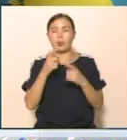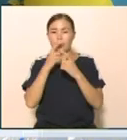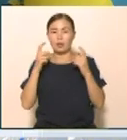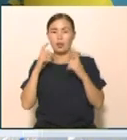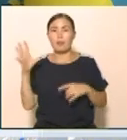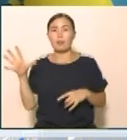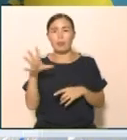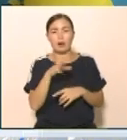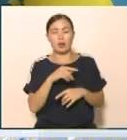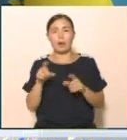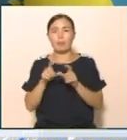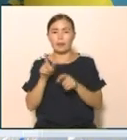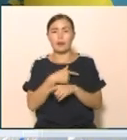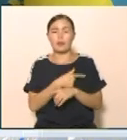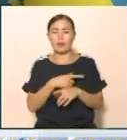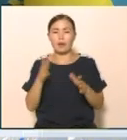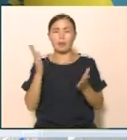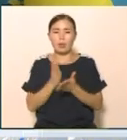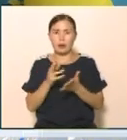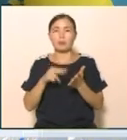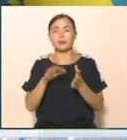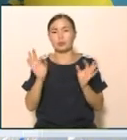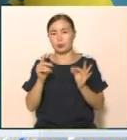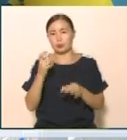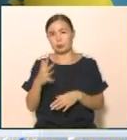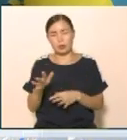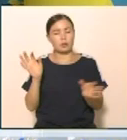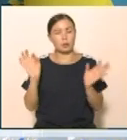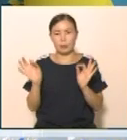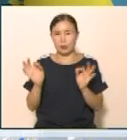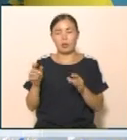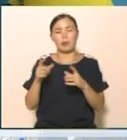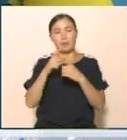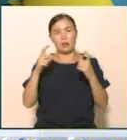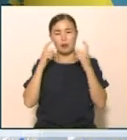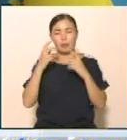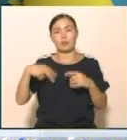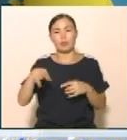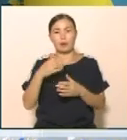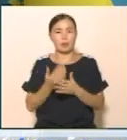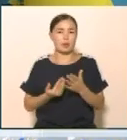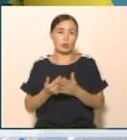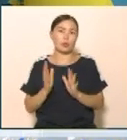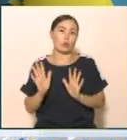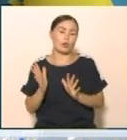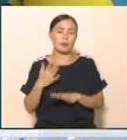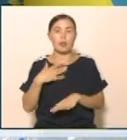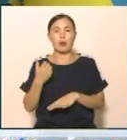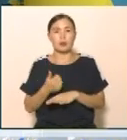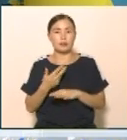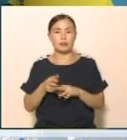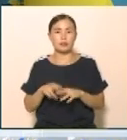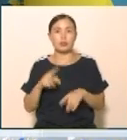бетперделер барлық дәріханалар мен дүкендерде бар, бағасы да қолжетімді. Сондықтан тұрғындарға бетперде киіп жүруге кеңес беремін. Біздің басқарма